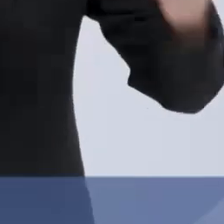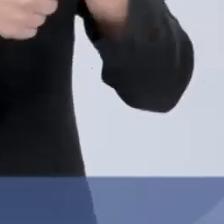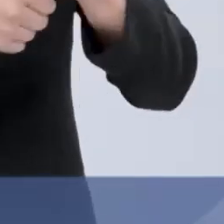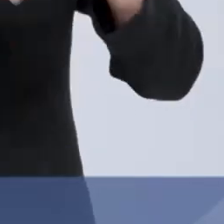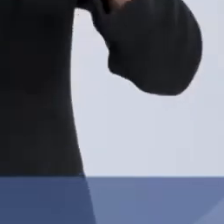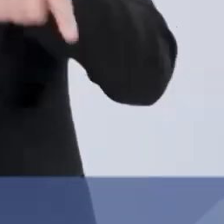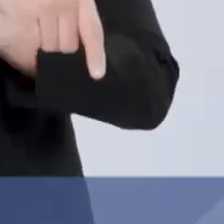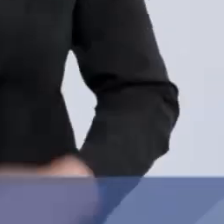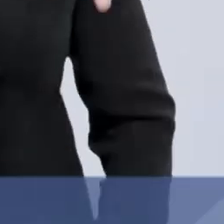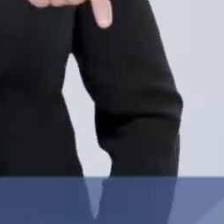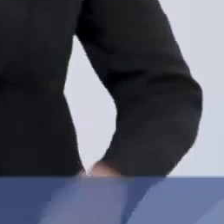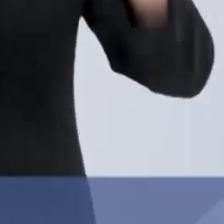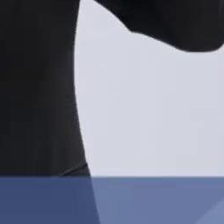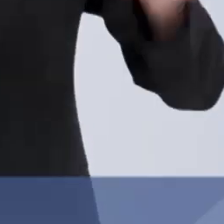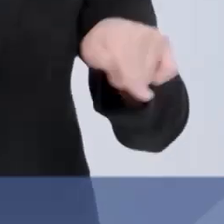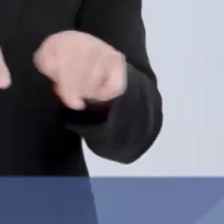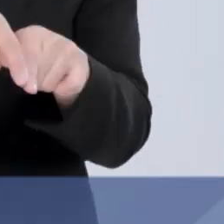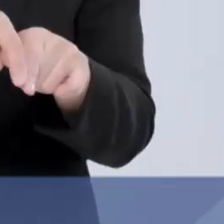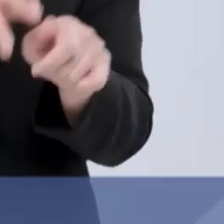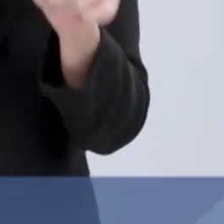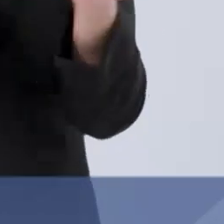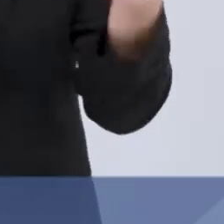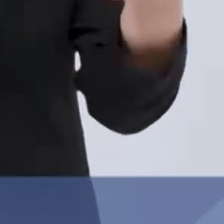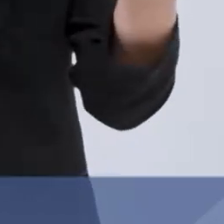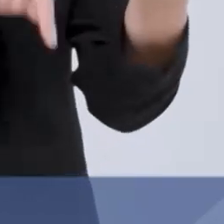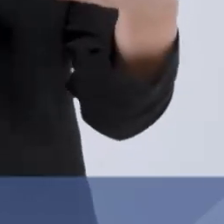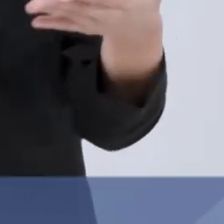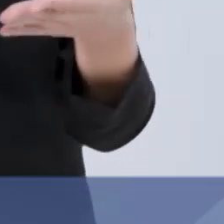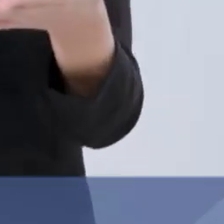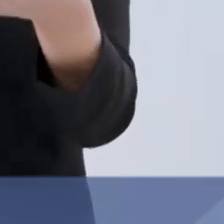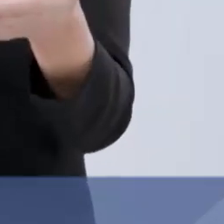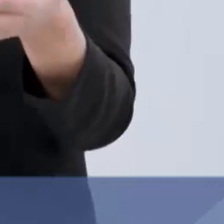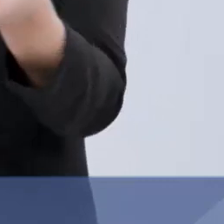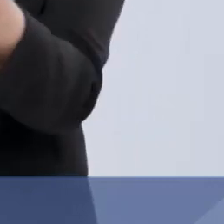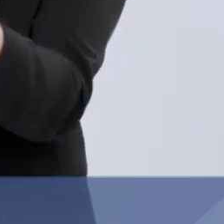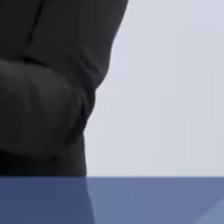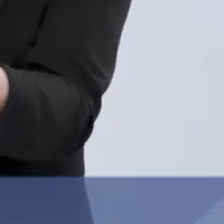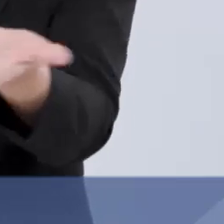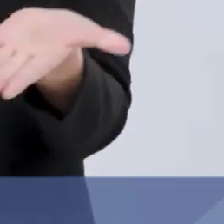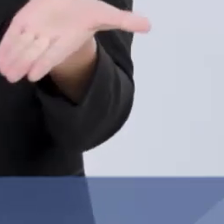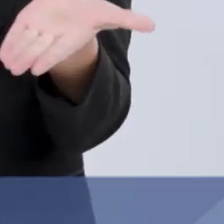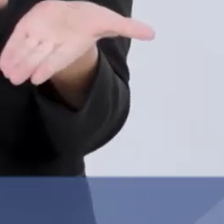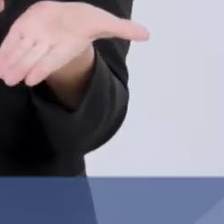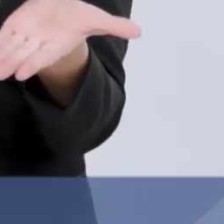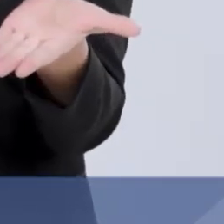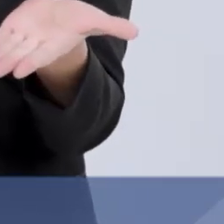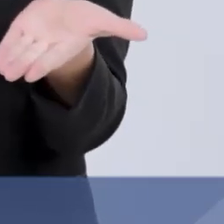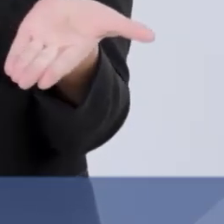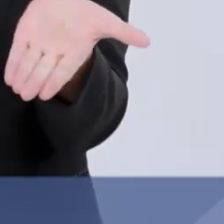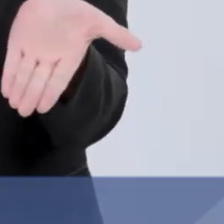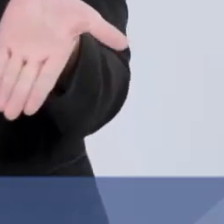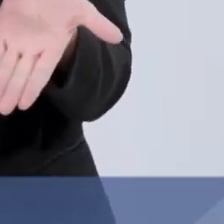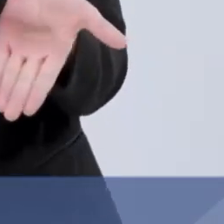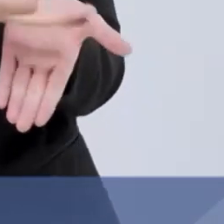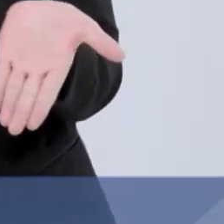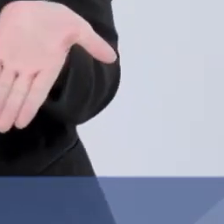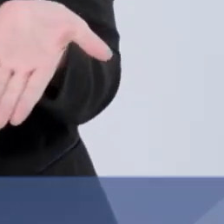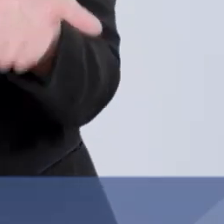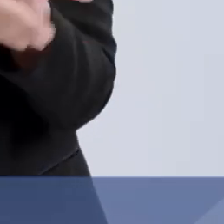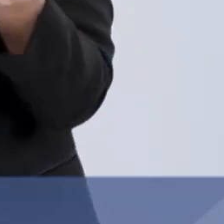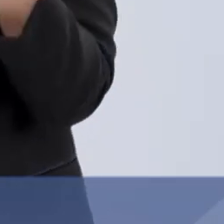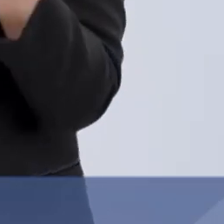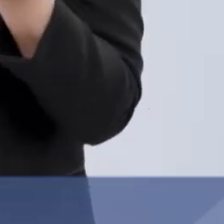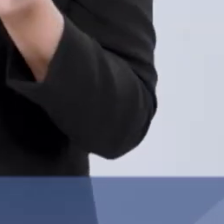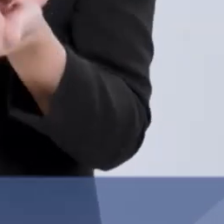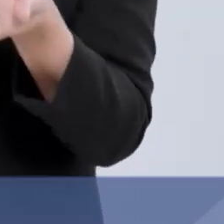들어가 투표용지에 한 명의 후보자를 선택하여 기표소 안에 있는 기표용구로 기표한 다음 기표 내용이 보이지